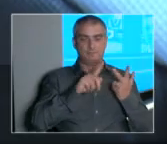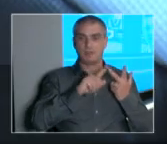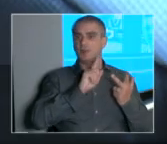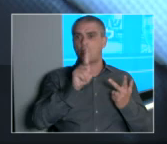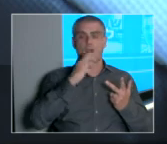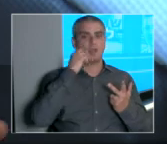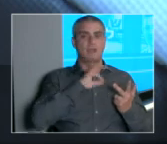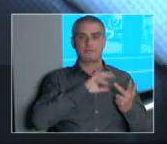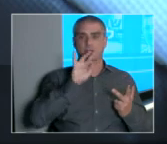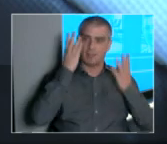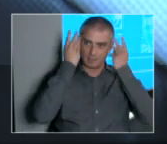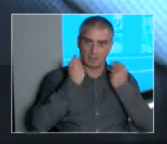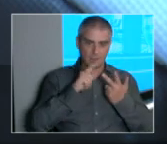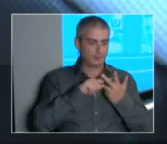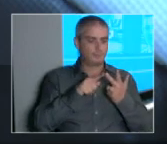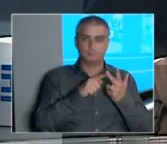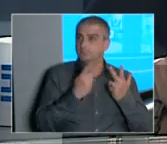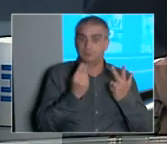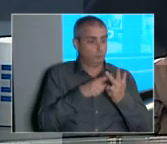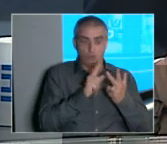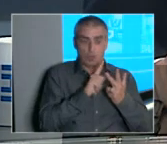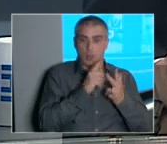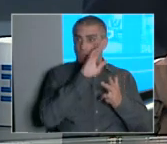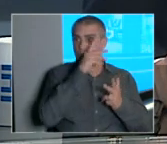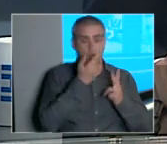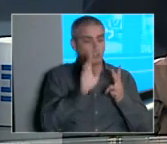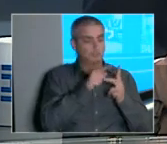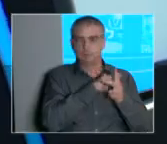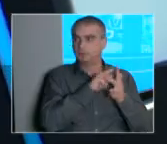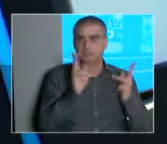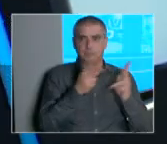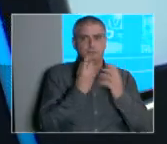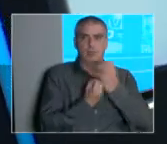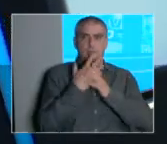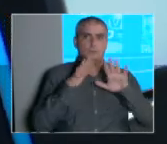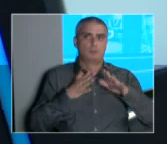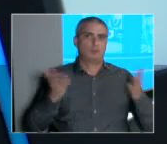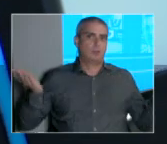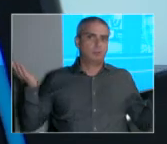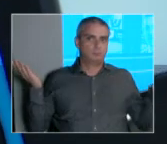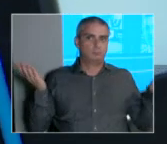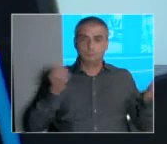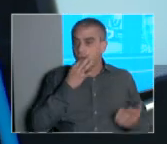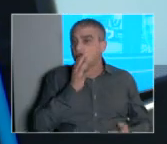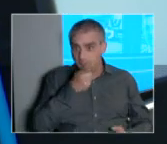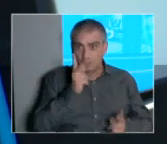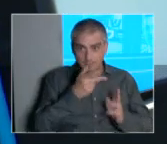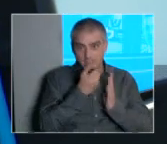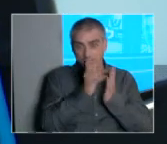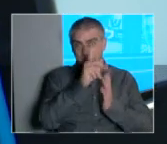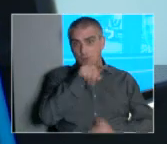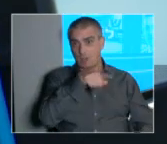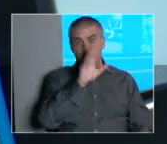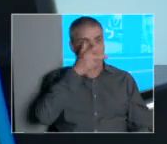החדש של איווט על החרדים. אם מישהו מכם לא יסיר את אחד מהלאווים, אי אפשר להרכיב ממשלה. והשאלה היא, האם אתם תסירו את